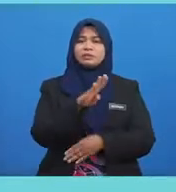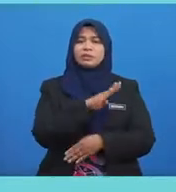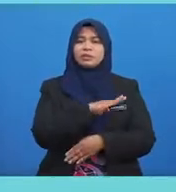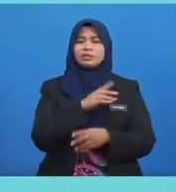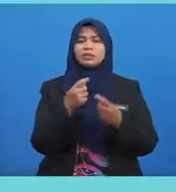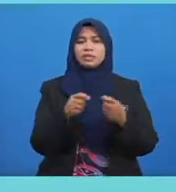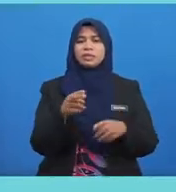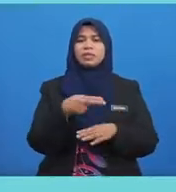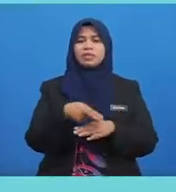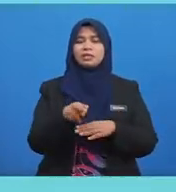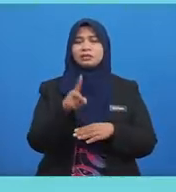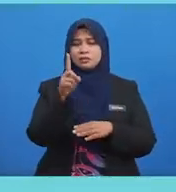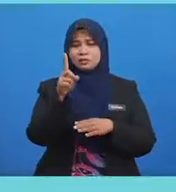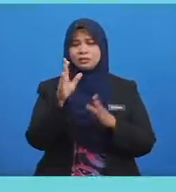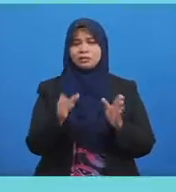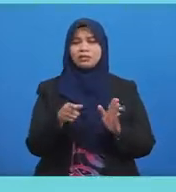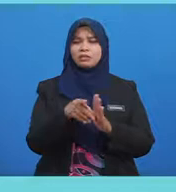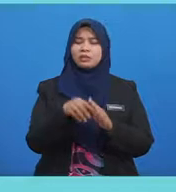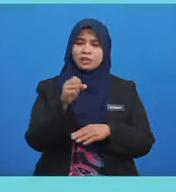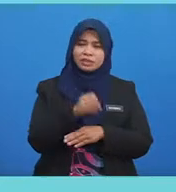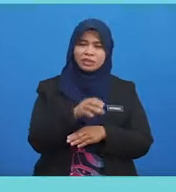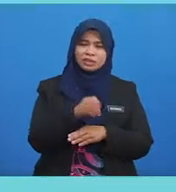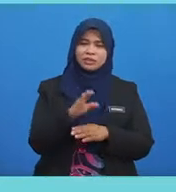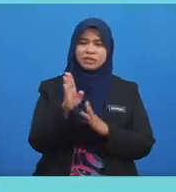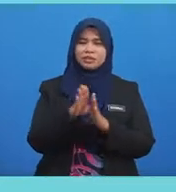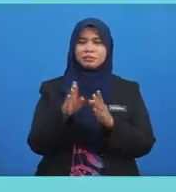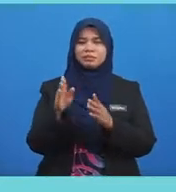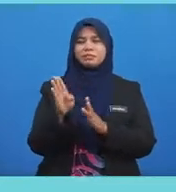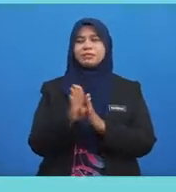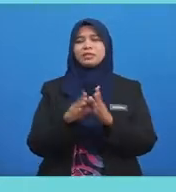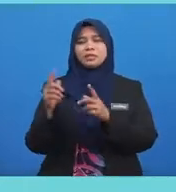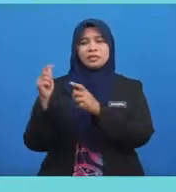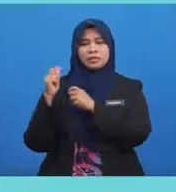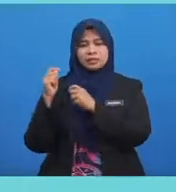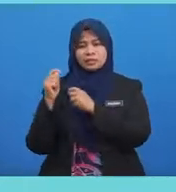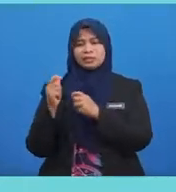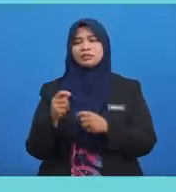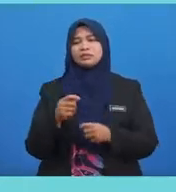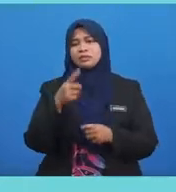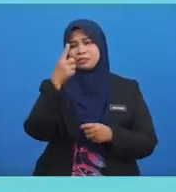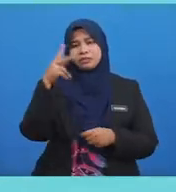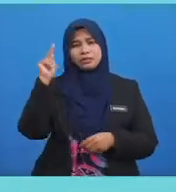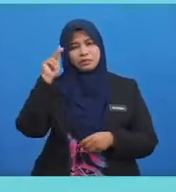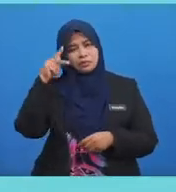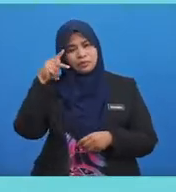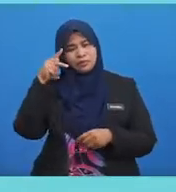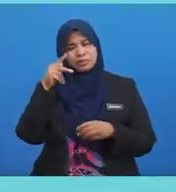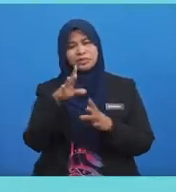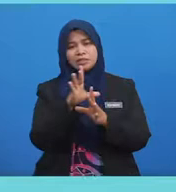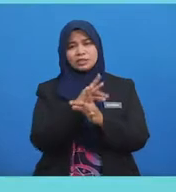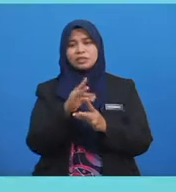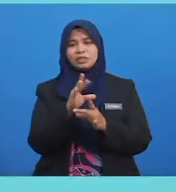menghantar seorang penasihat yang bertanggungjawab penuh ke atas pertahanan dan politik